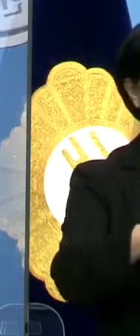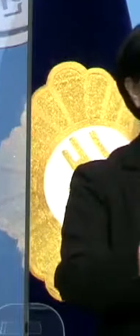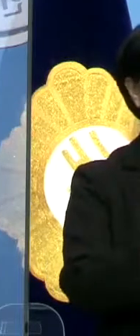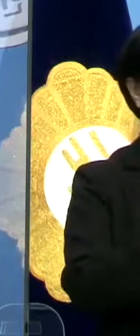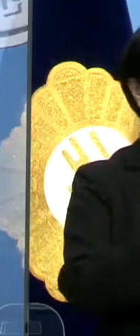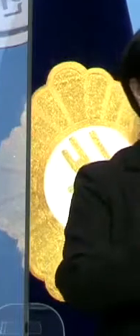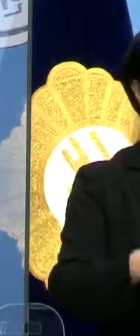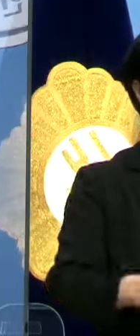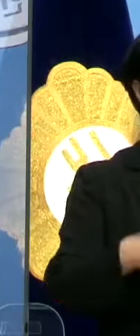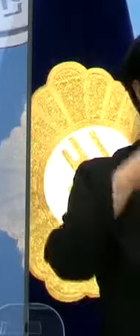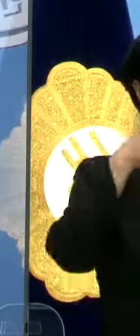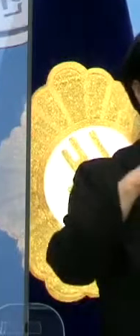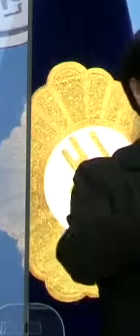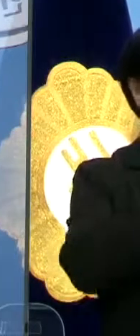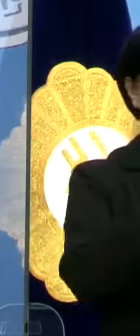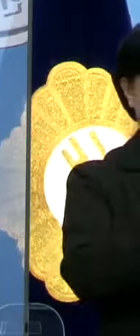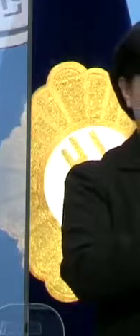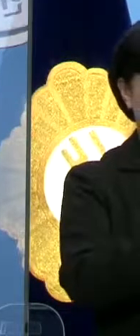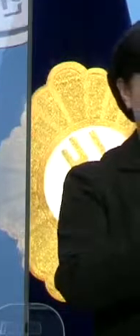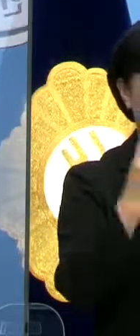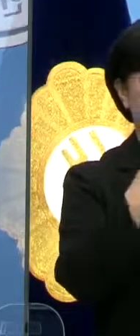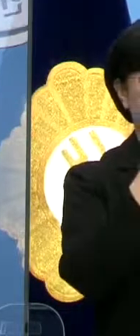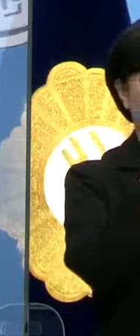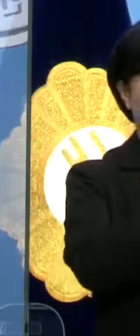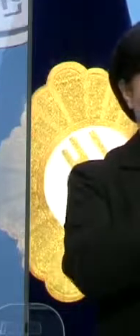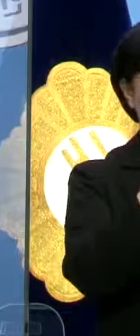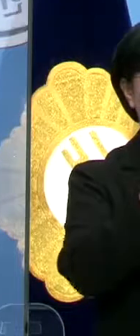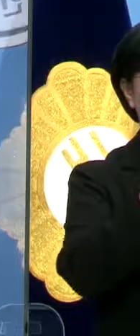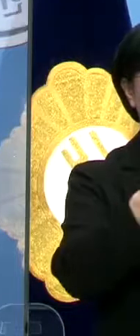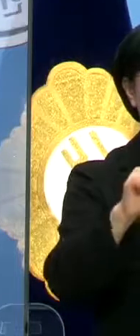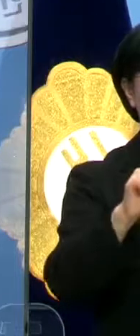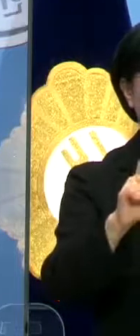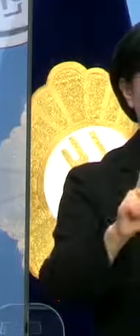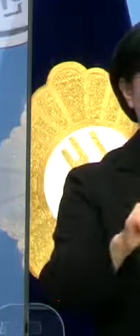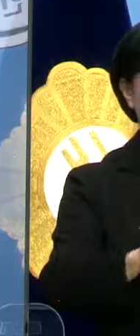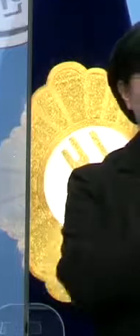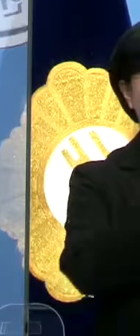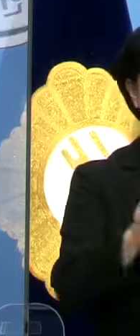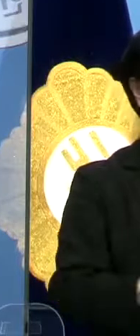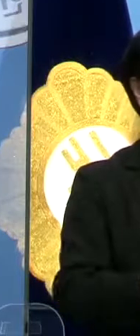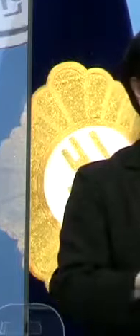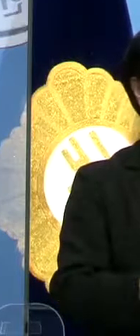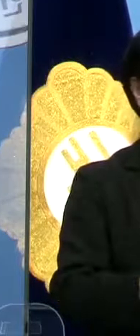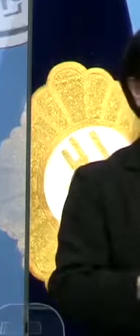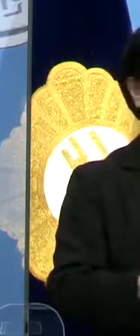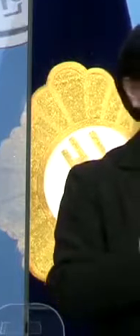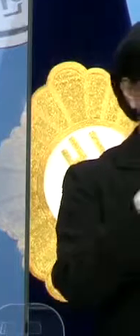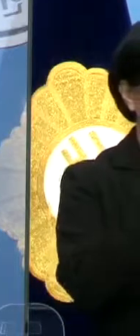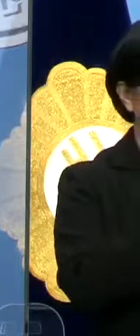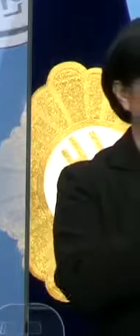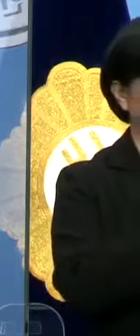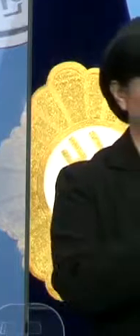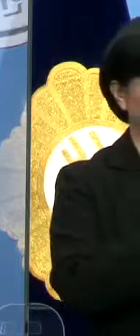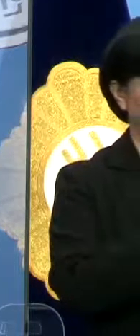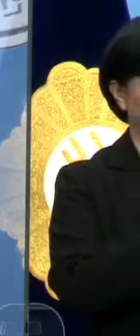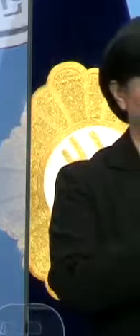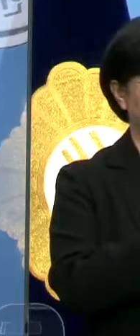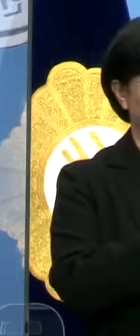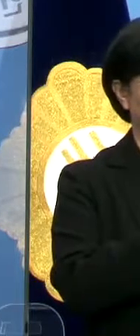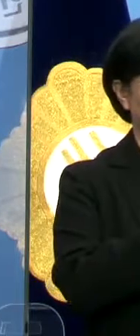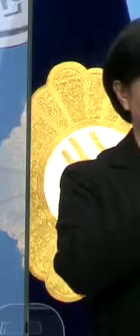한남뉴타운 조 2 학설 이 민가가 2015년 01월 본인 그 성장 청장이 직접 본인이 그